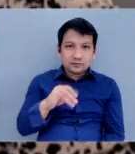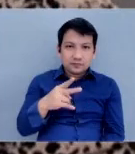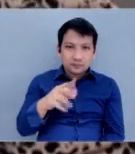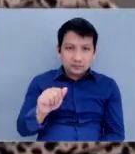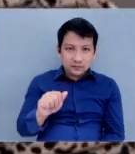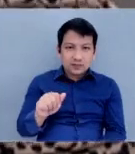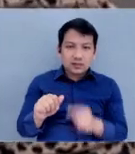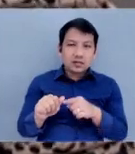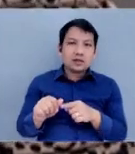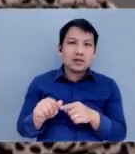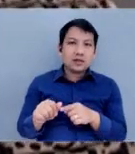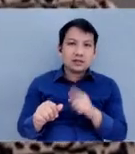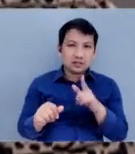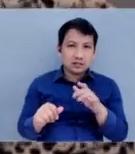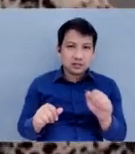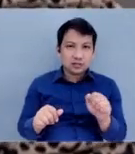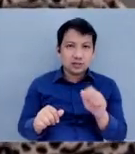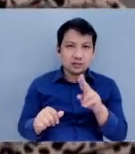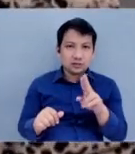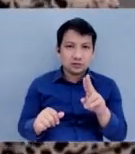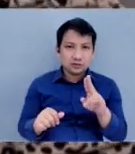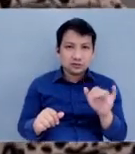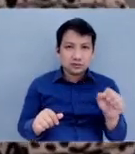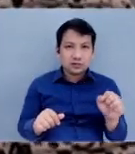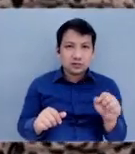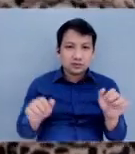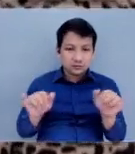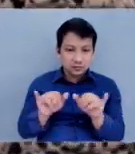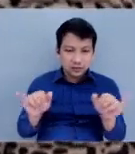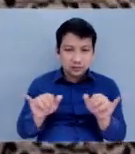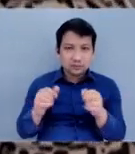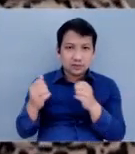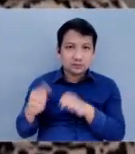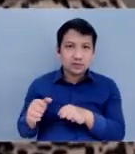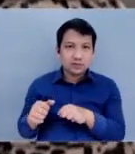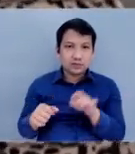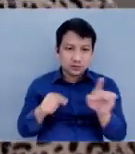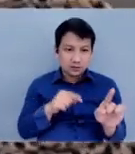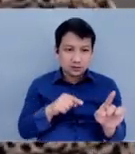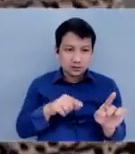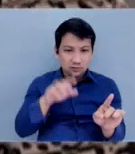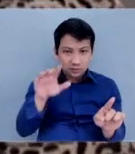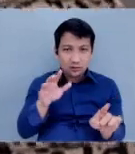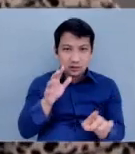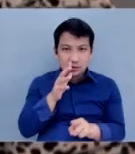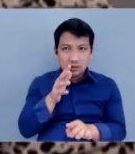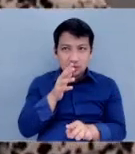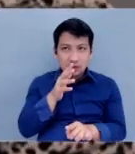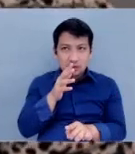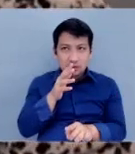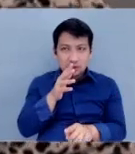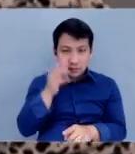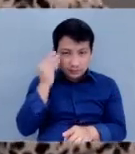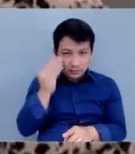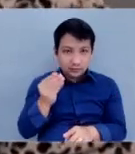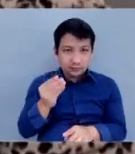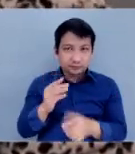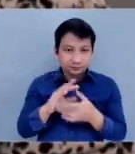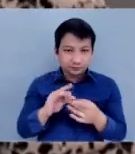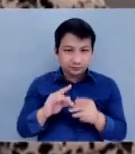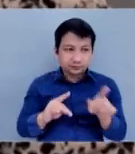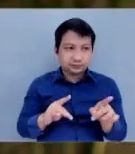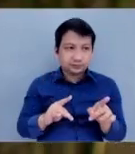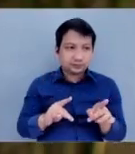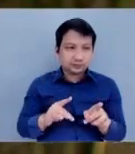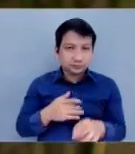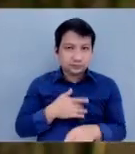si Liam at si Yuna magkasabay ng event? At ikaw bilang nanay, gusto mo nando doon ka, anong palagay mong magiging reaction mo